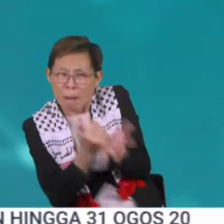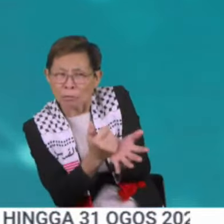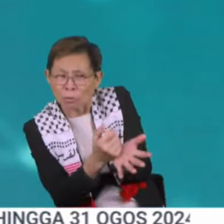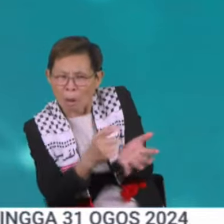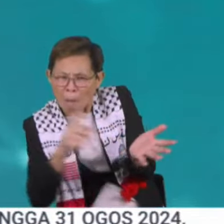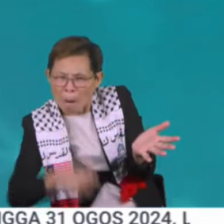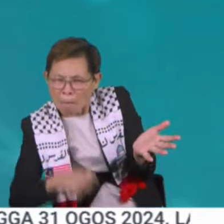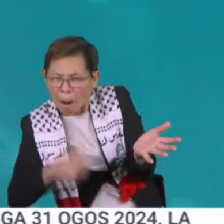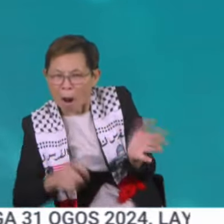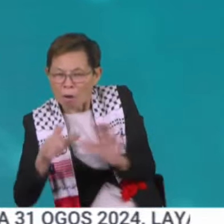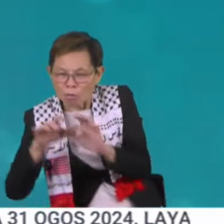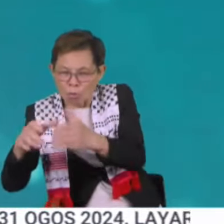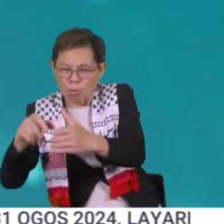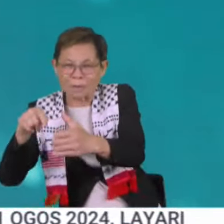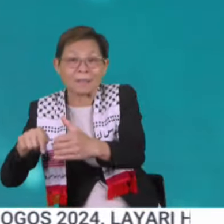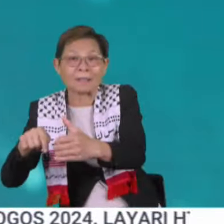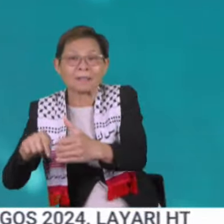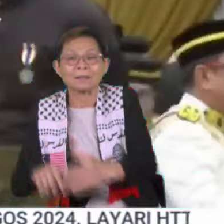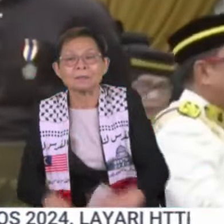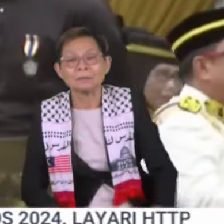yang diperlukan kumpulan sasar.